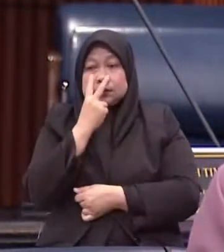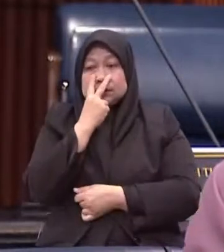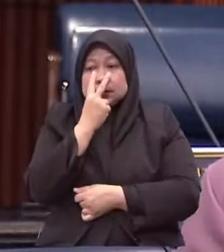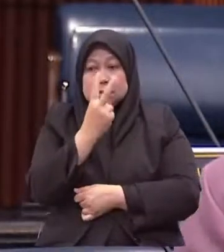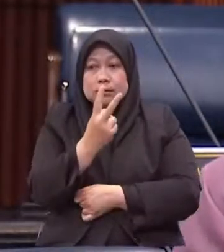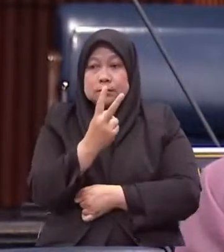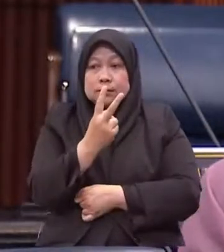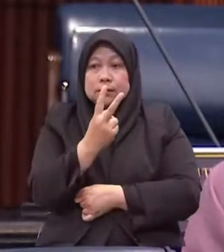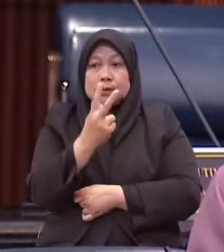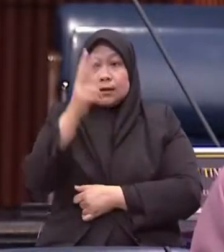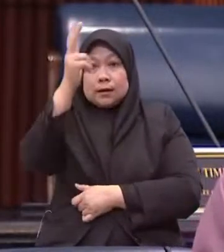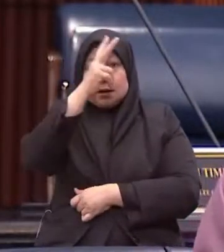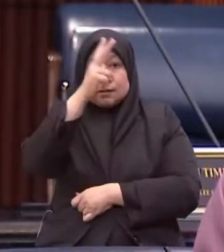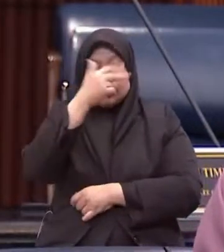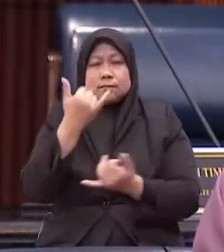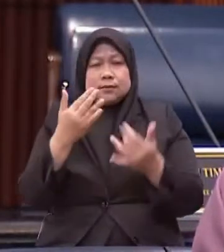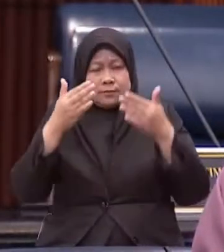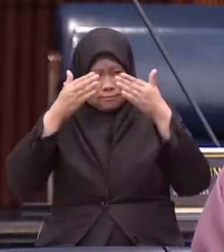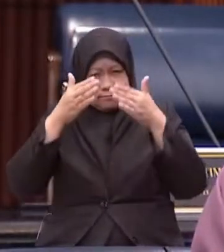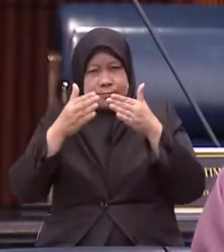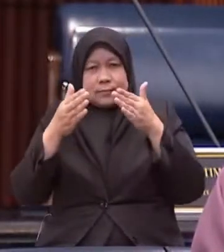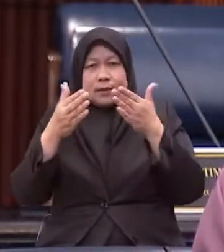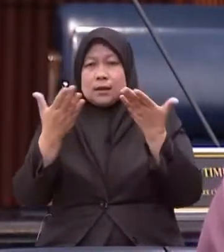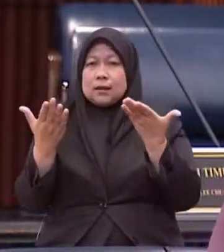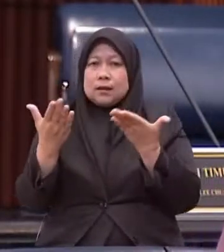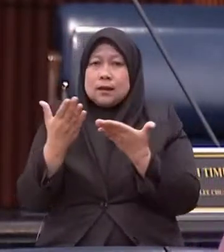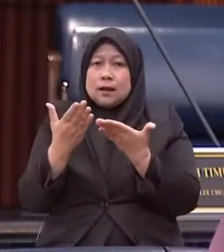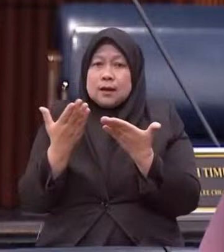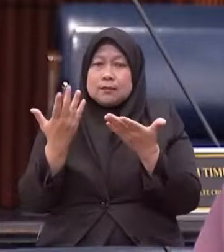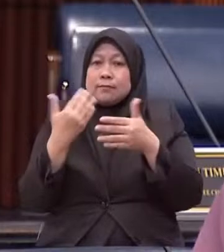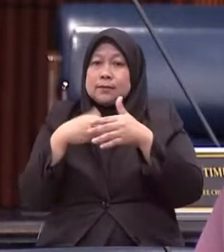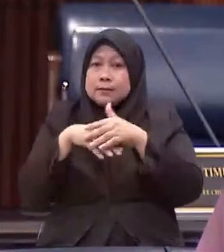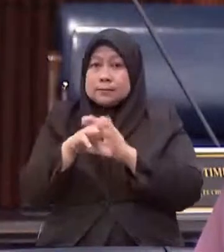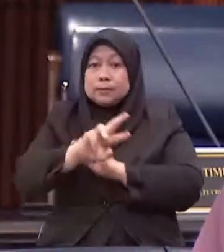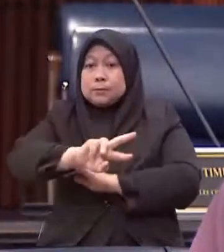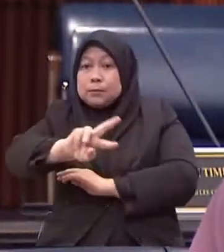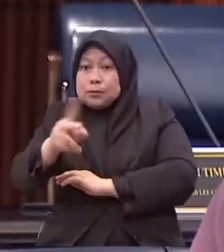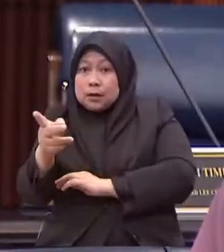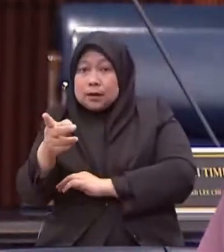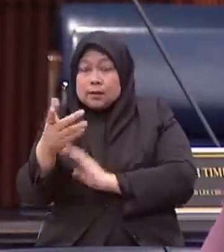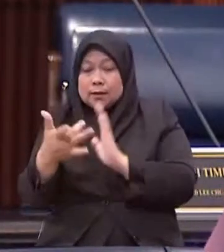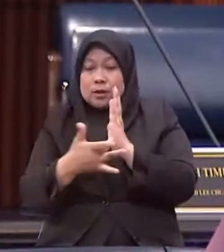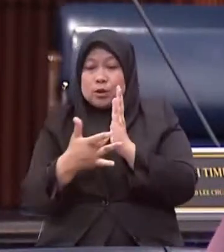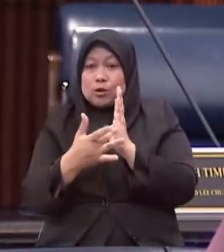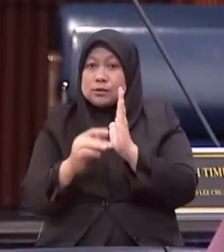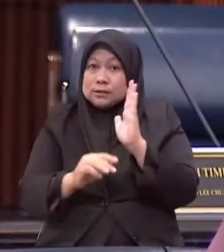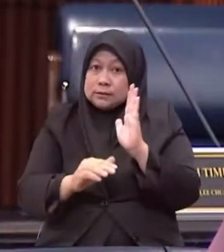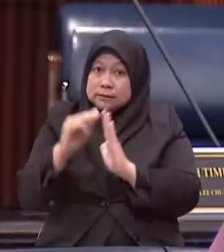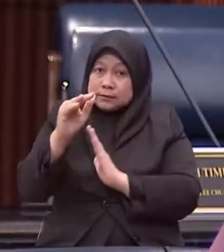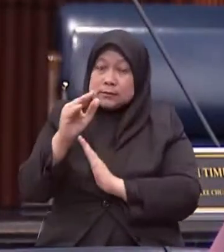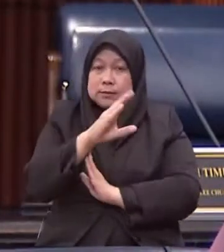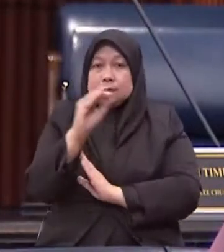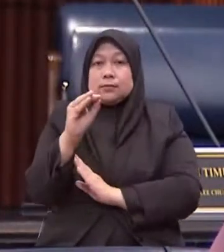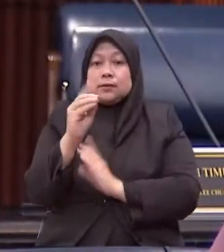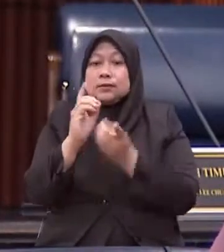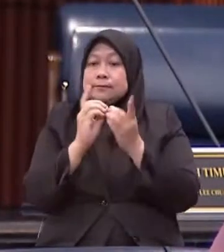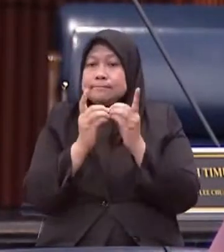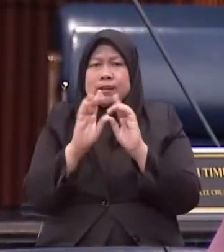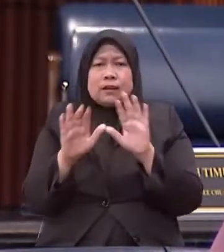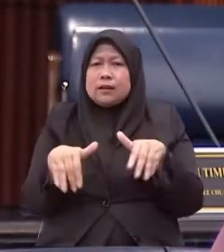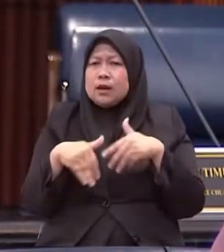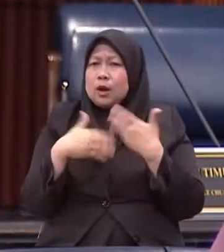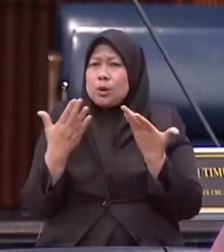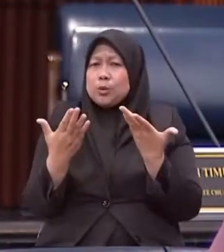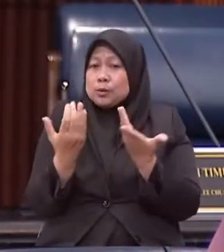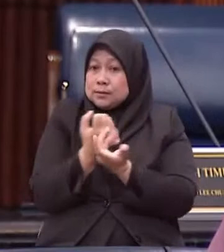bahwa kerajaan sedang menekankan aspek adaptasi teknologi tinggi dan digitalisasi dan Sejauh